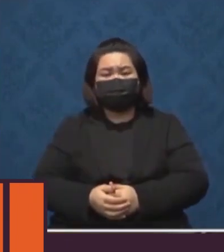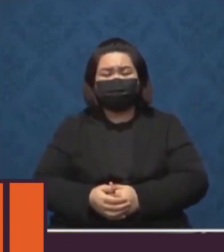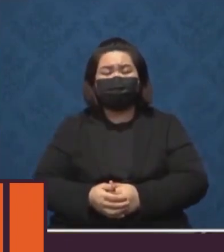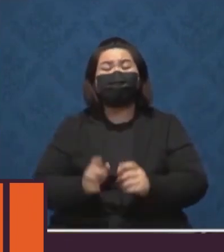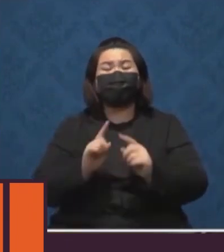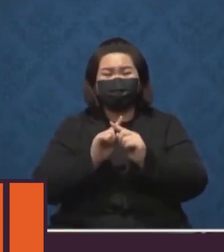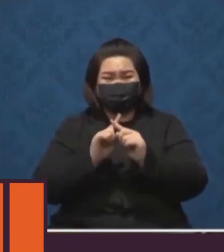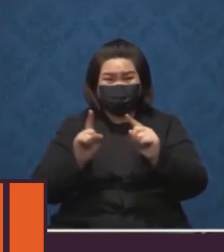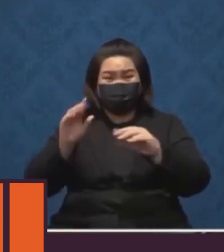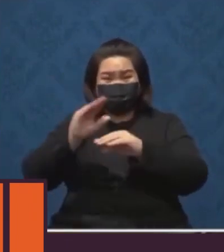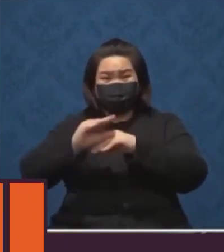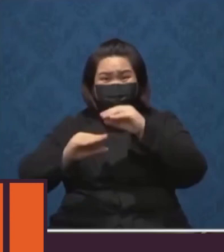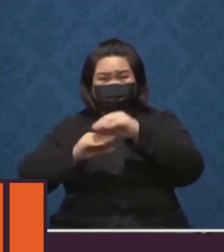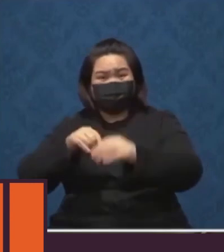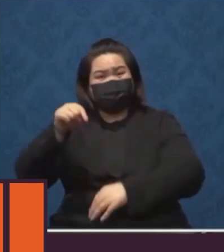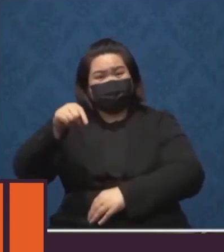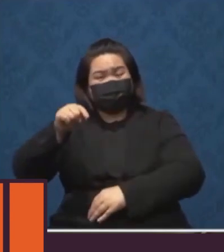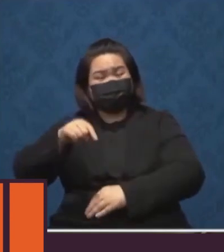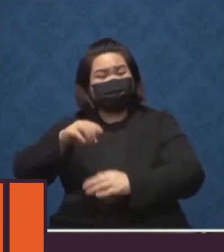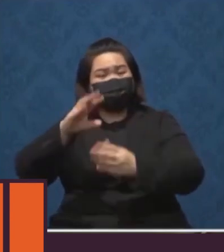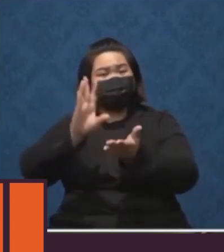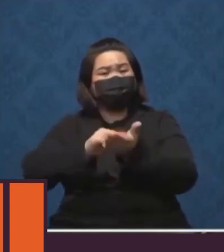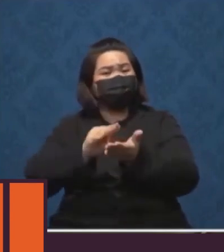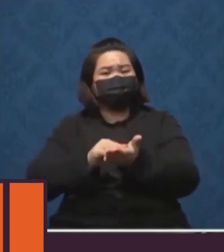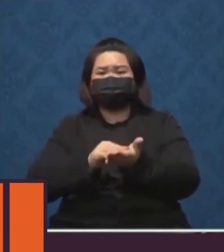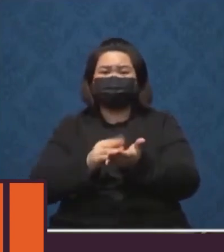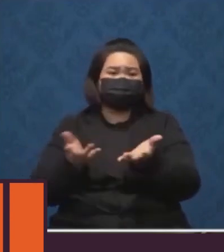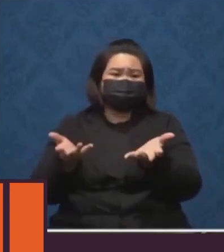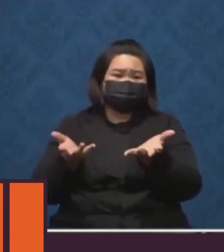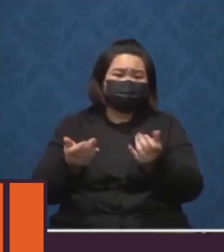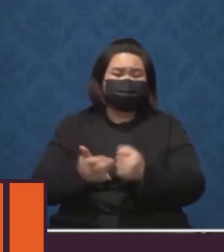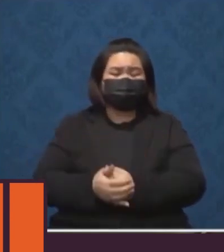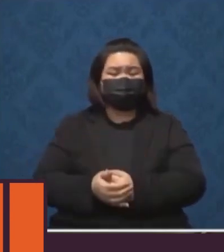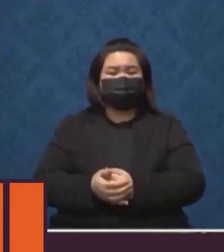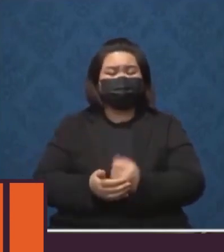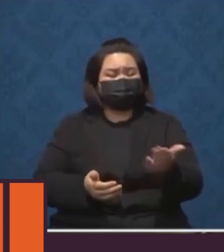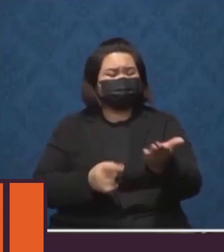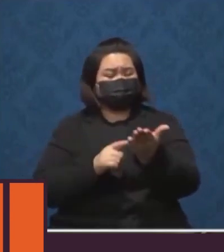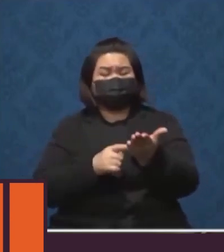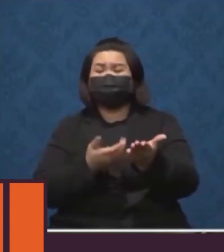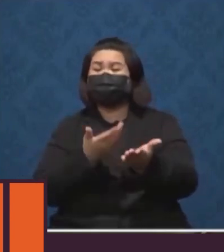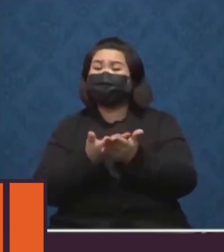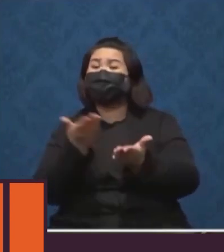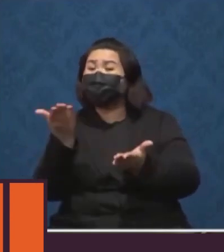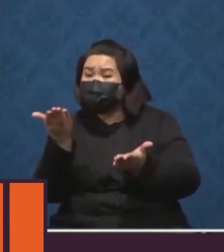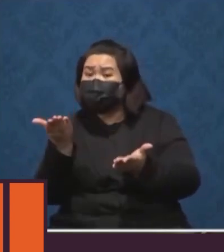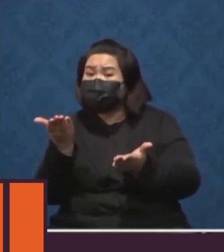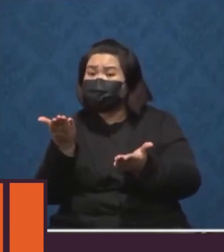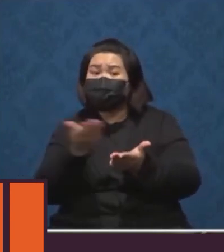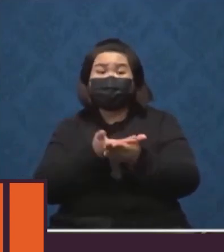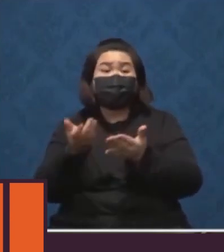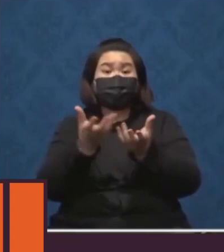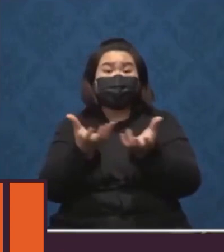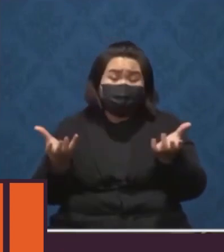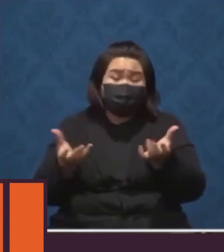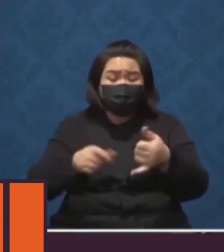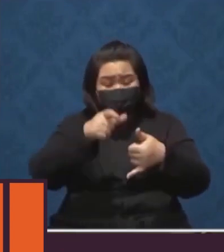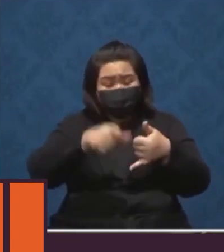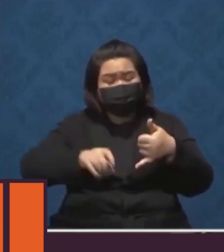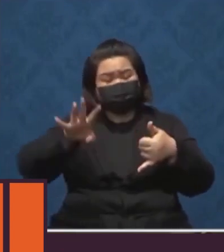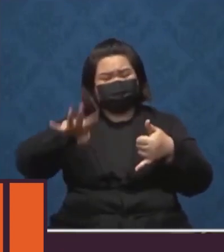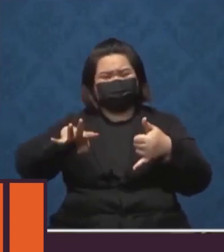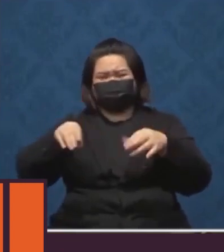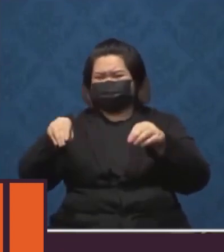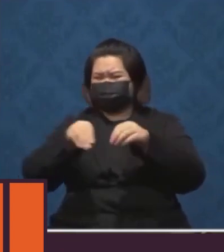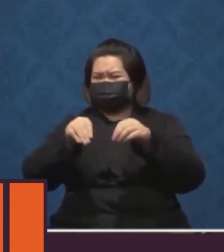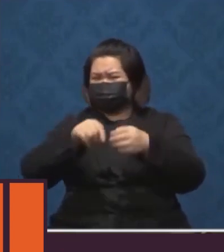แต่โครงการนี้ไม่มีรลเอีดอะไรเลยอยู่ดี ๆ ก็โพ่มา จะมาของกประมาณไปจดซออกรณ์คนละ 4,000าใชวงใล้